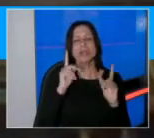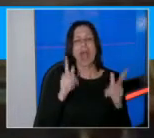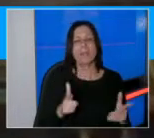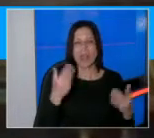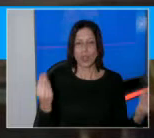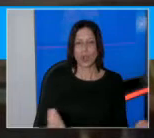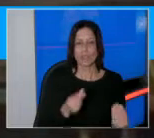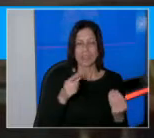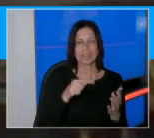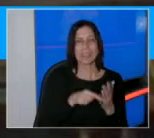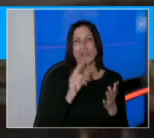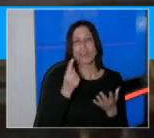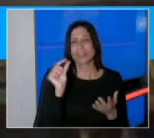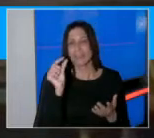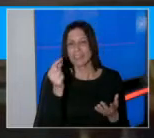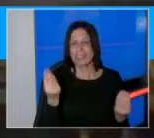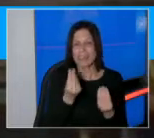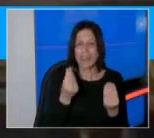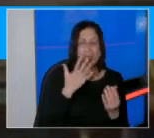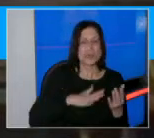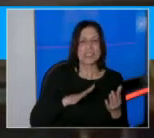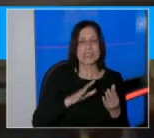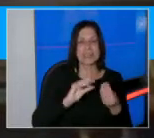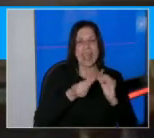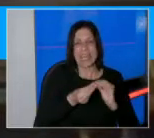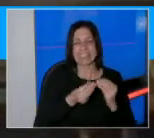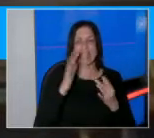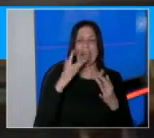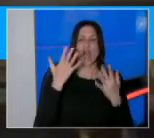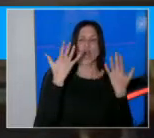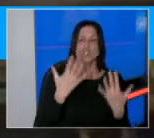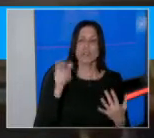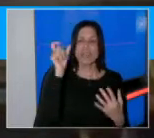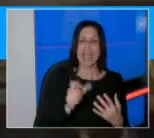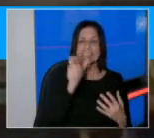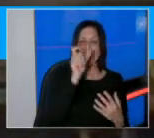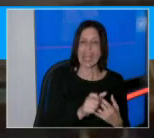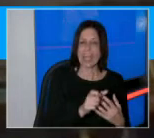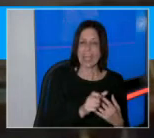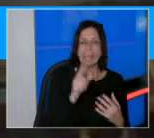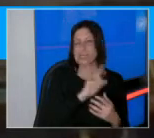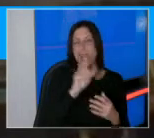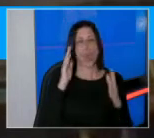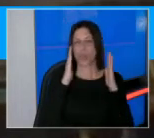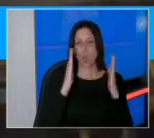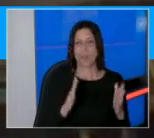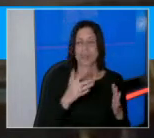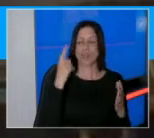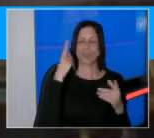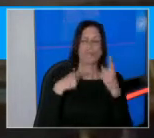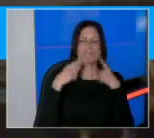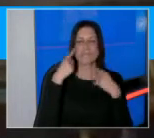כי באמת כל פיפס מנסים עכשיו לקצץ על חשבון האזרחים והאזרחיות, זה לא יאמן. אנחנו נבכה על הסיפור